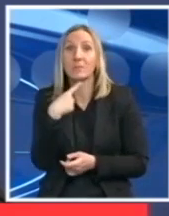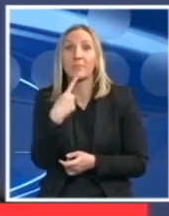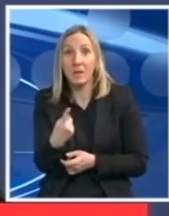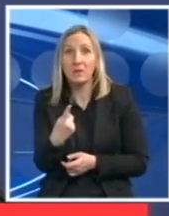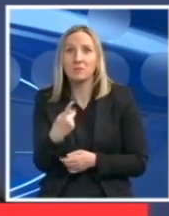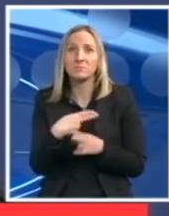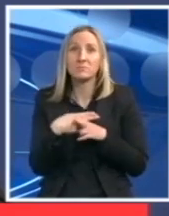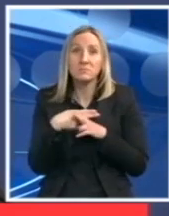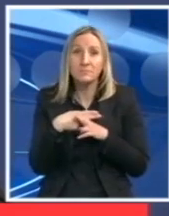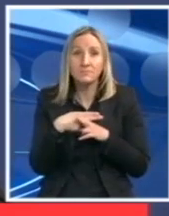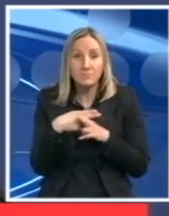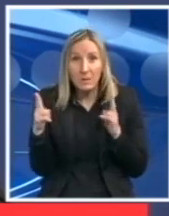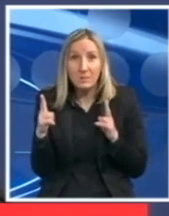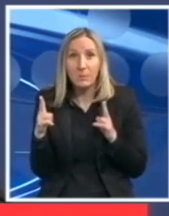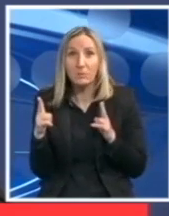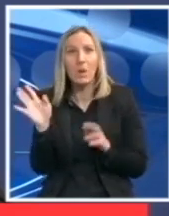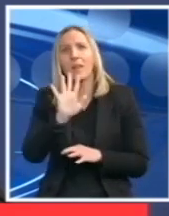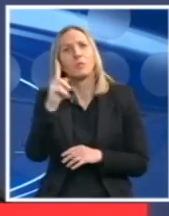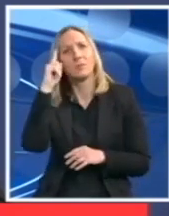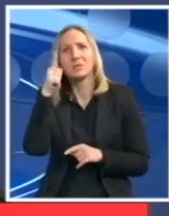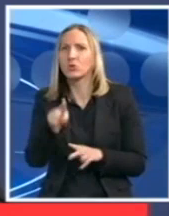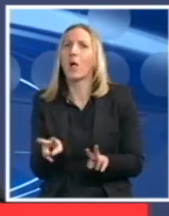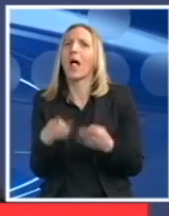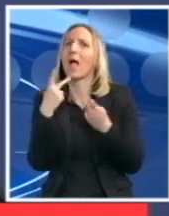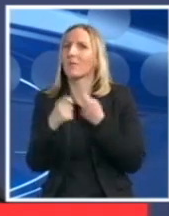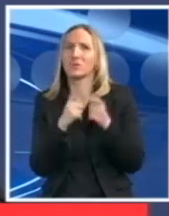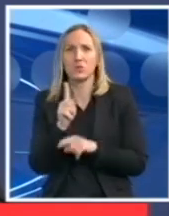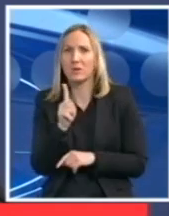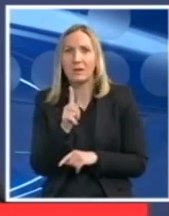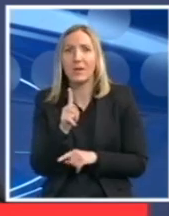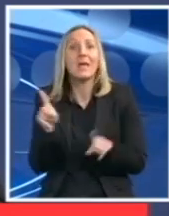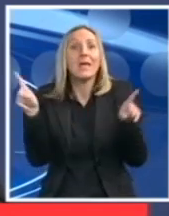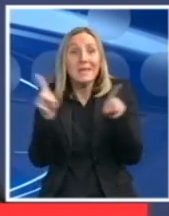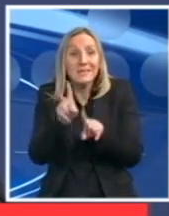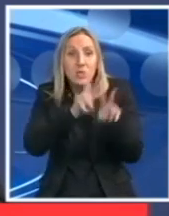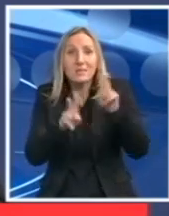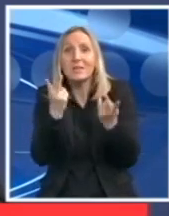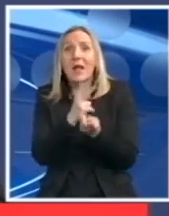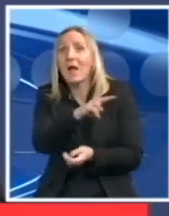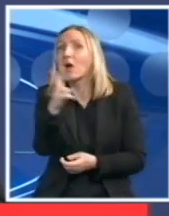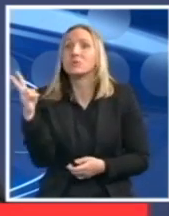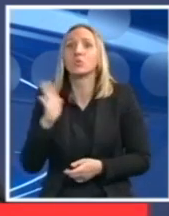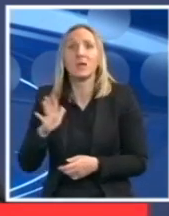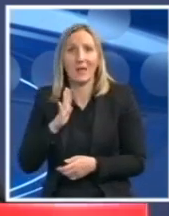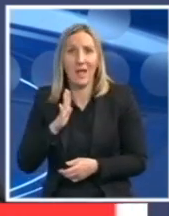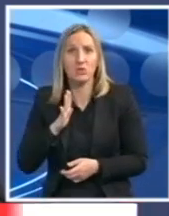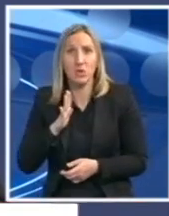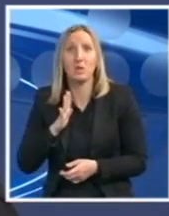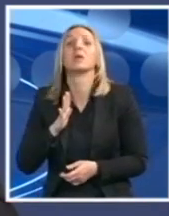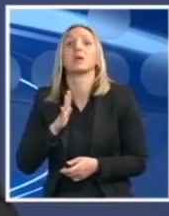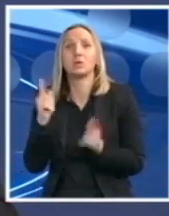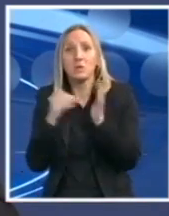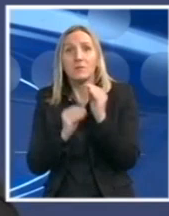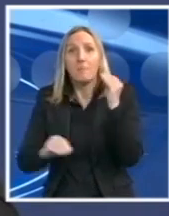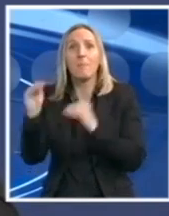se potpuno isto, ali to nemojte misliti da je lak posao, nego potpuno isto da se tretiraju kao i svi ostali građani, čak sa